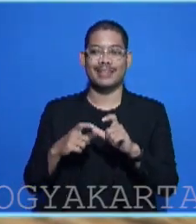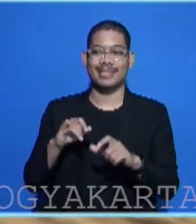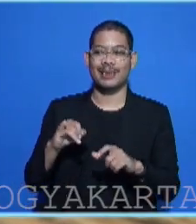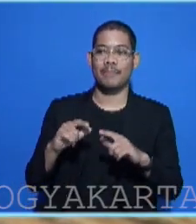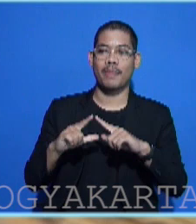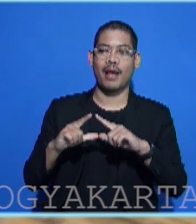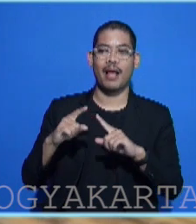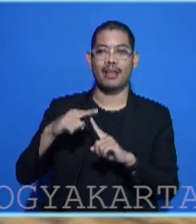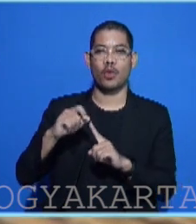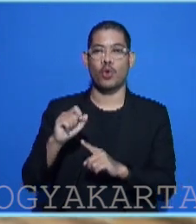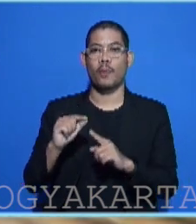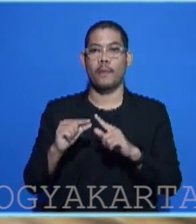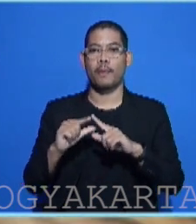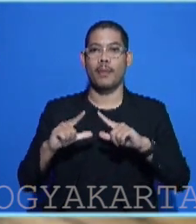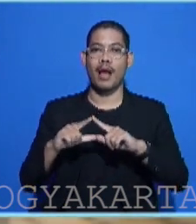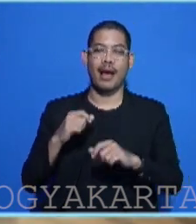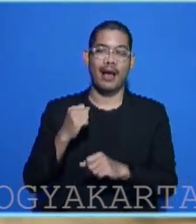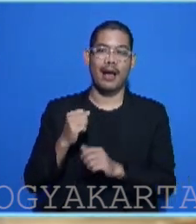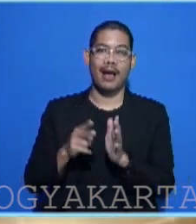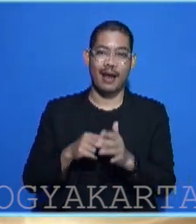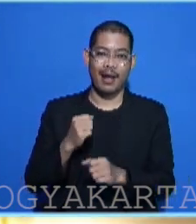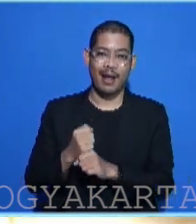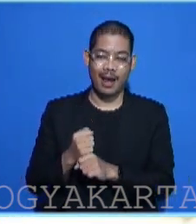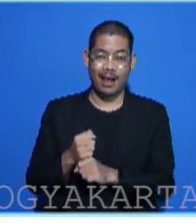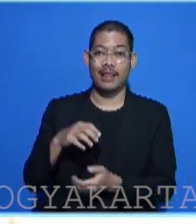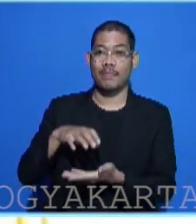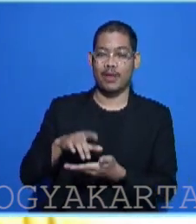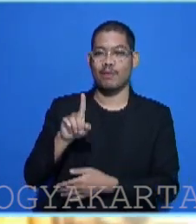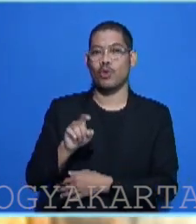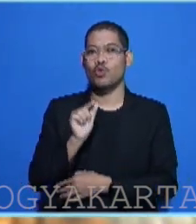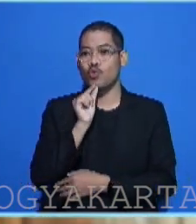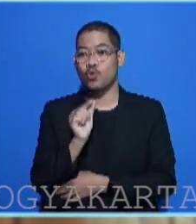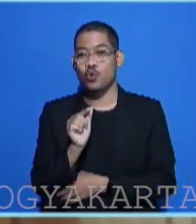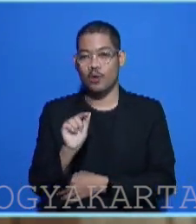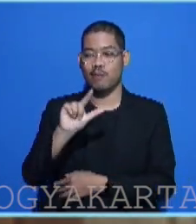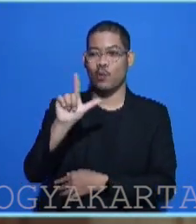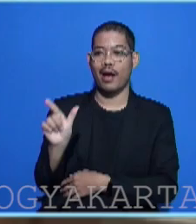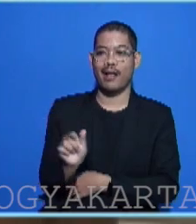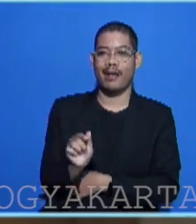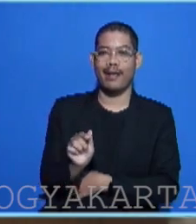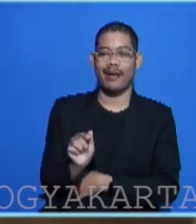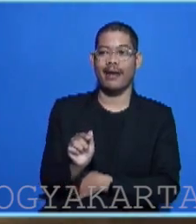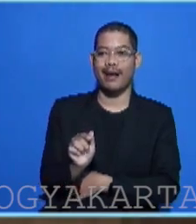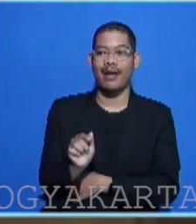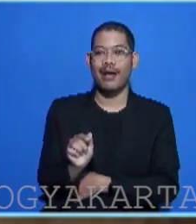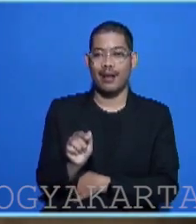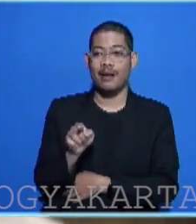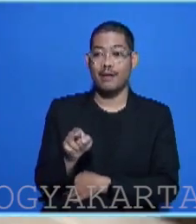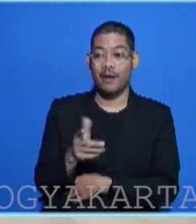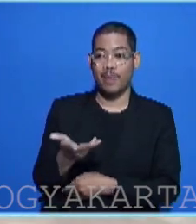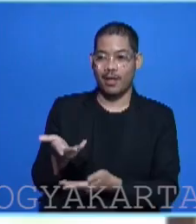Metro Sutomo dipun 6 bulan minongko papan kanggo nampilan